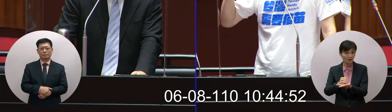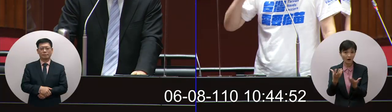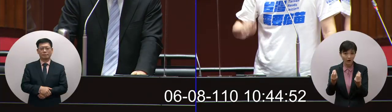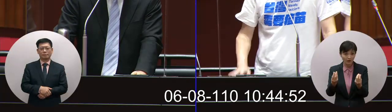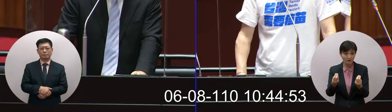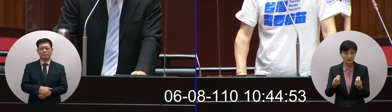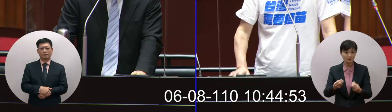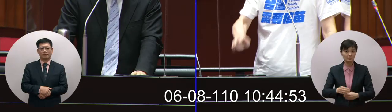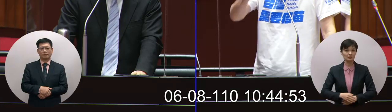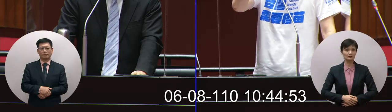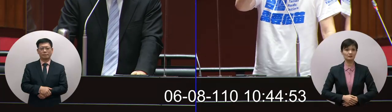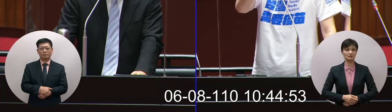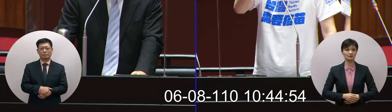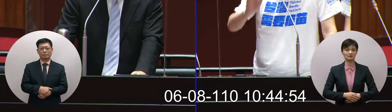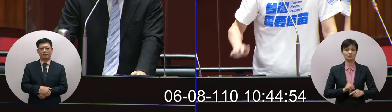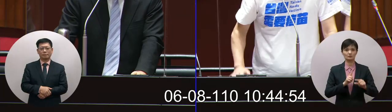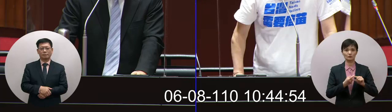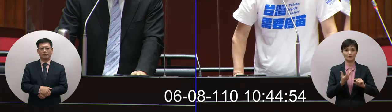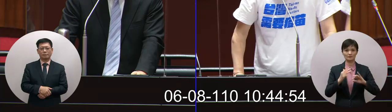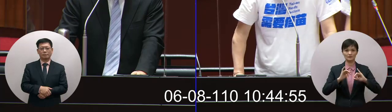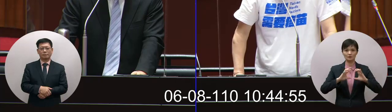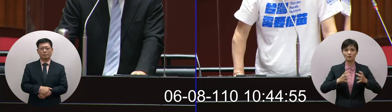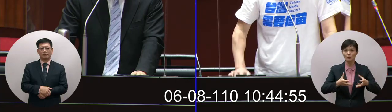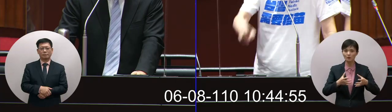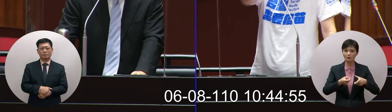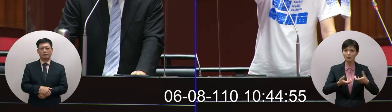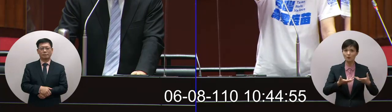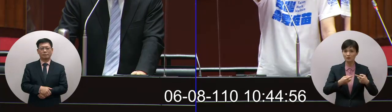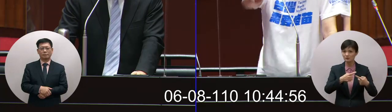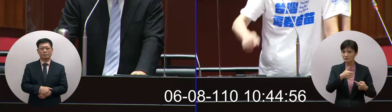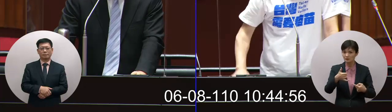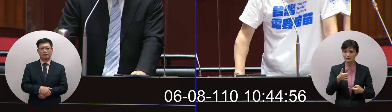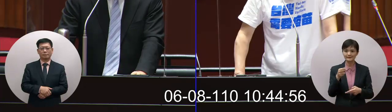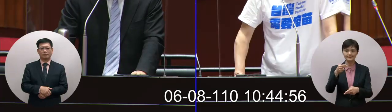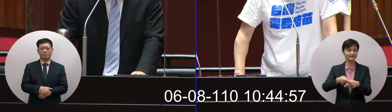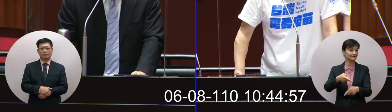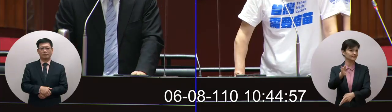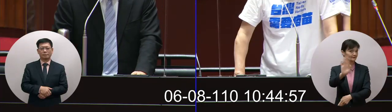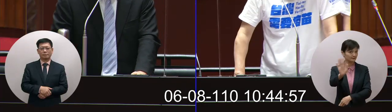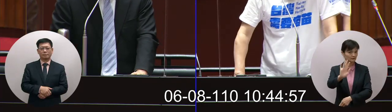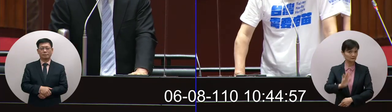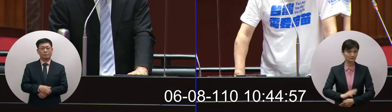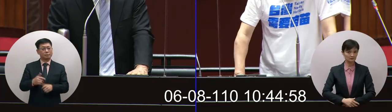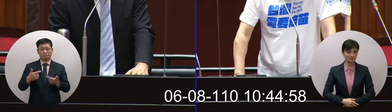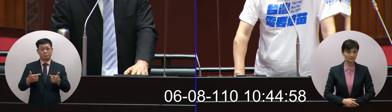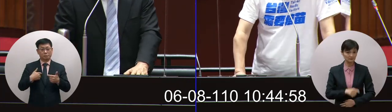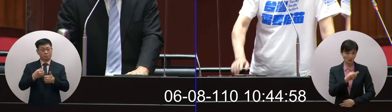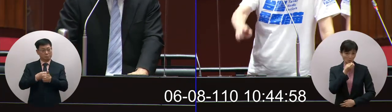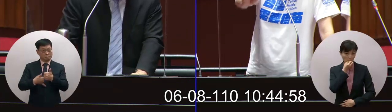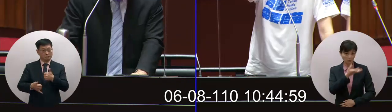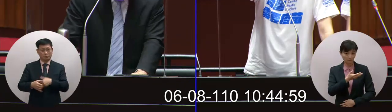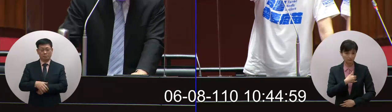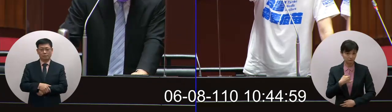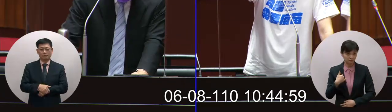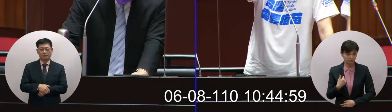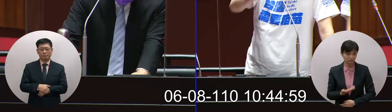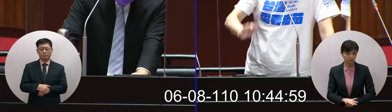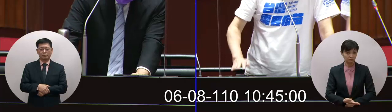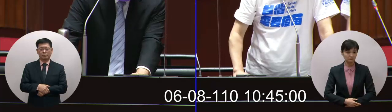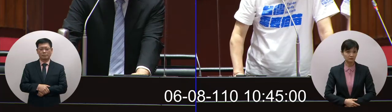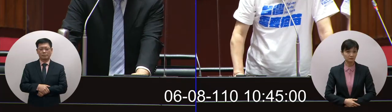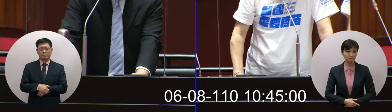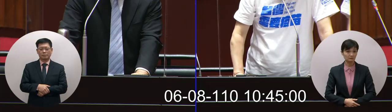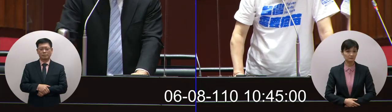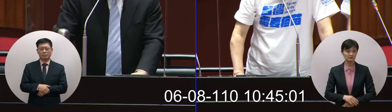中华民国的公务员没有一个人会相信他讲得出口。 不不，委员你要看。 第二个，队